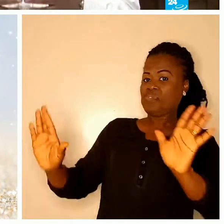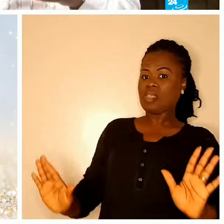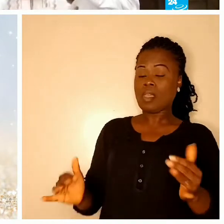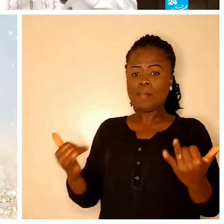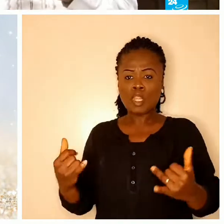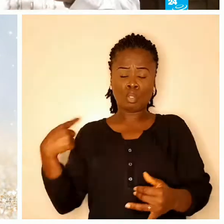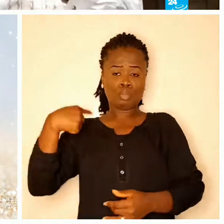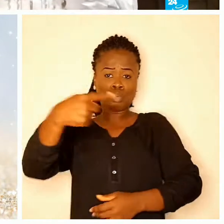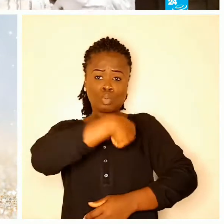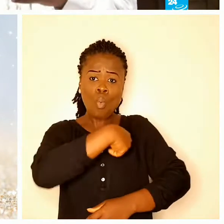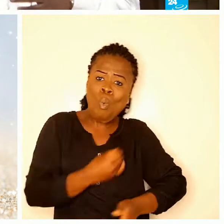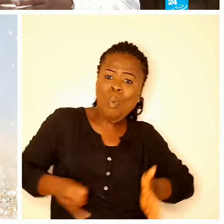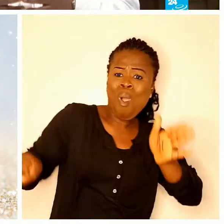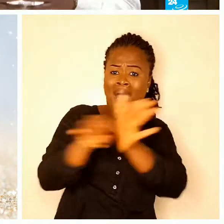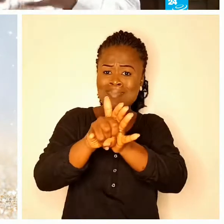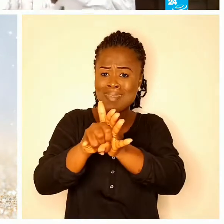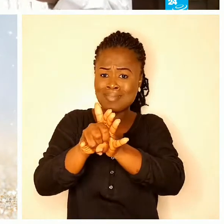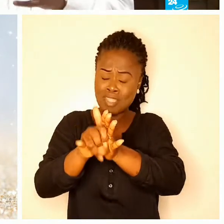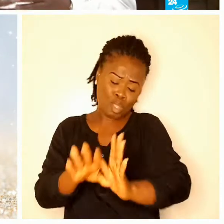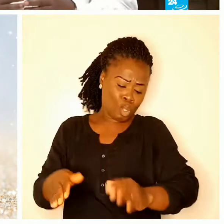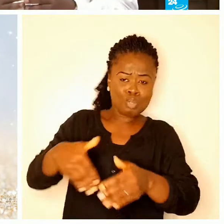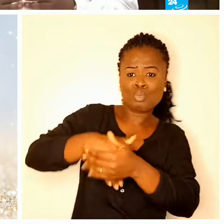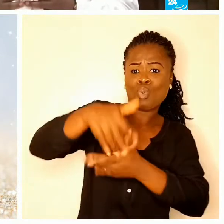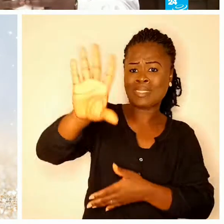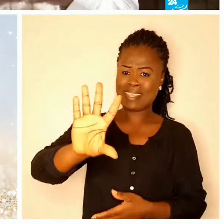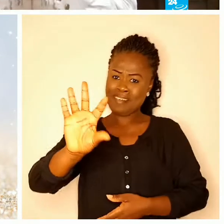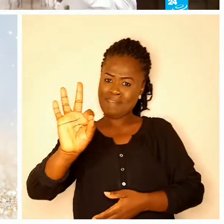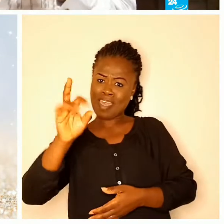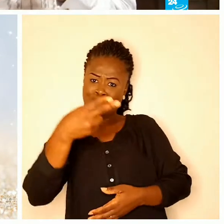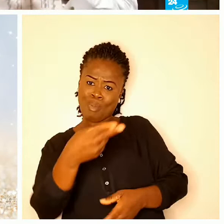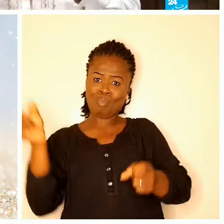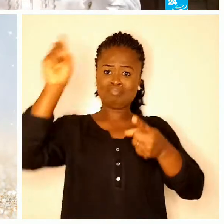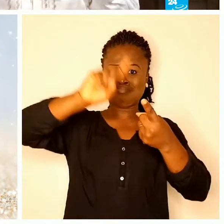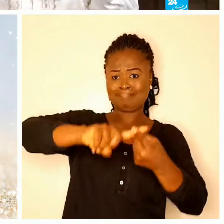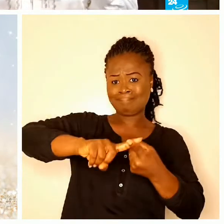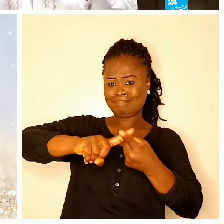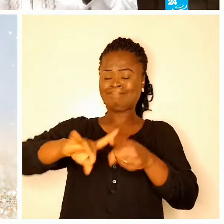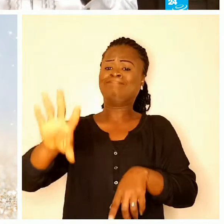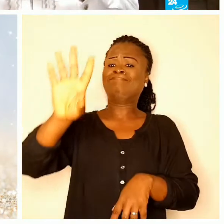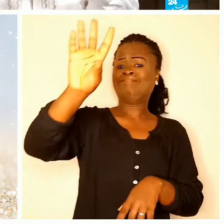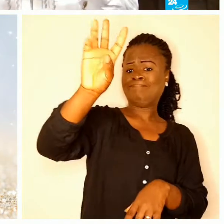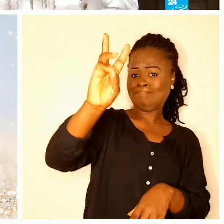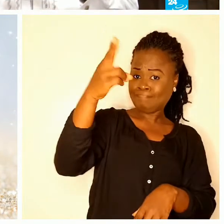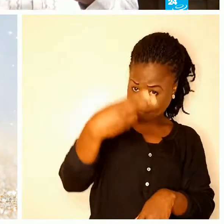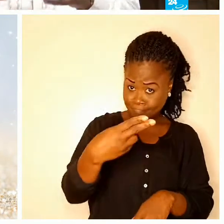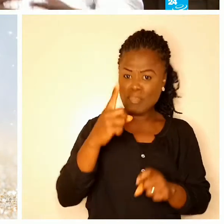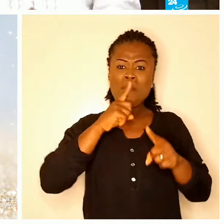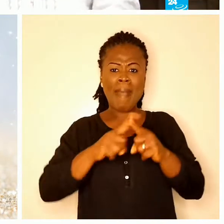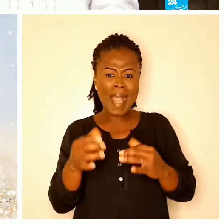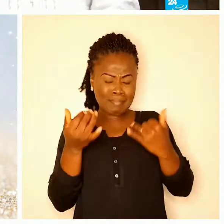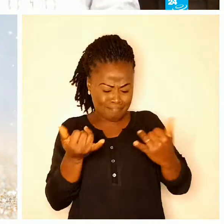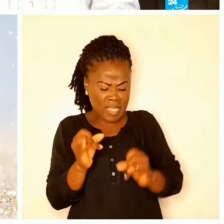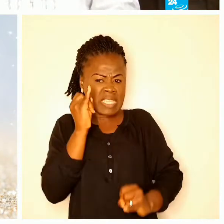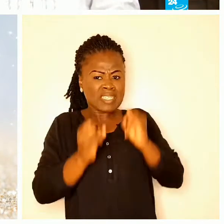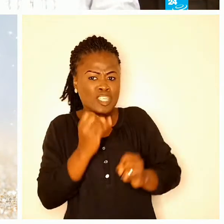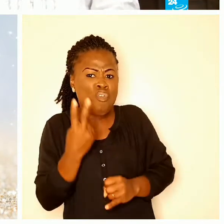couvre-feu de 18 h à 6 h du matin. Certainement, avec les nouveaux cas